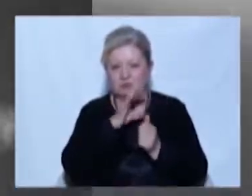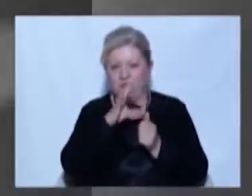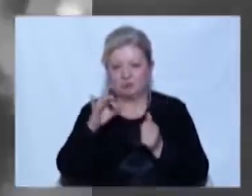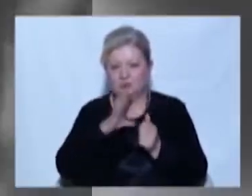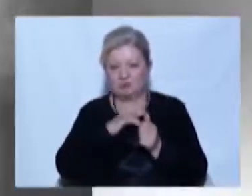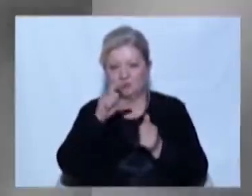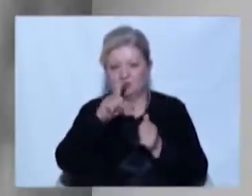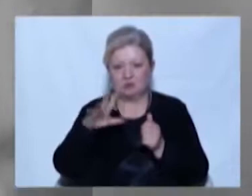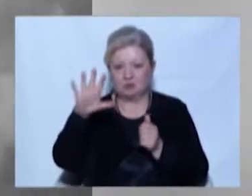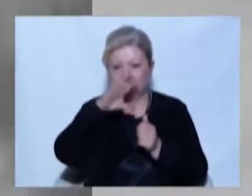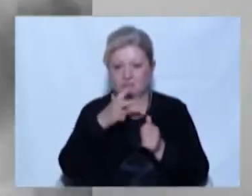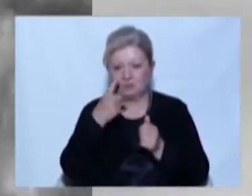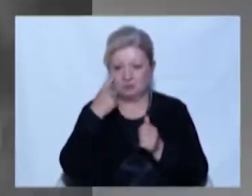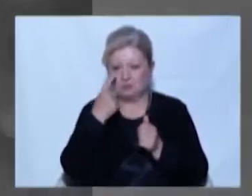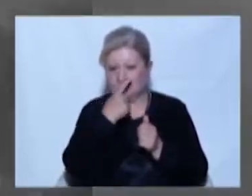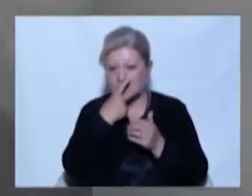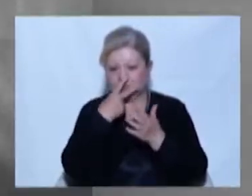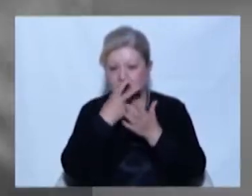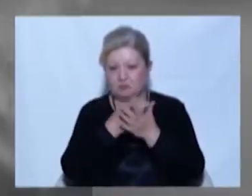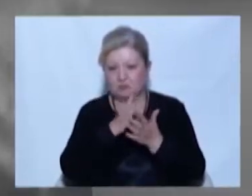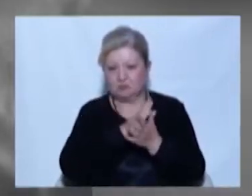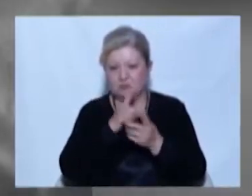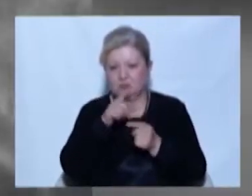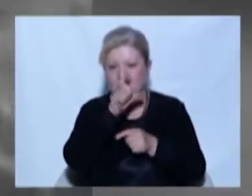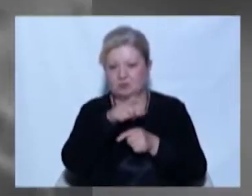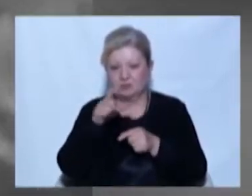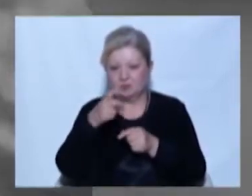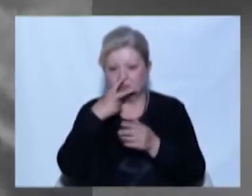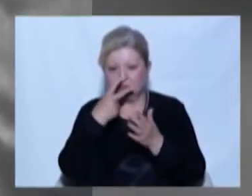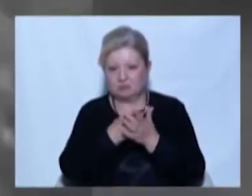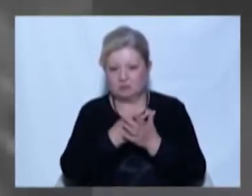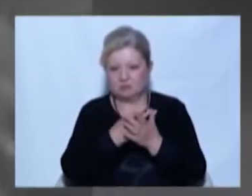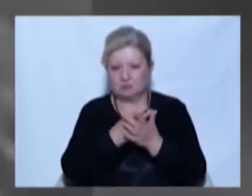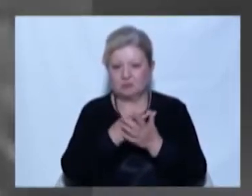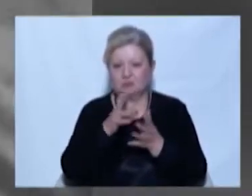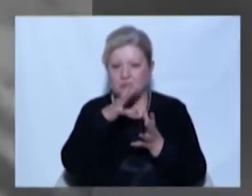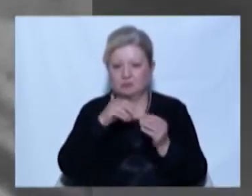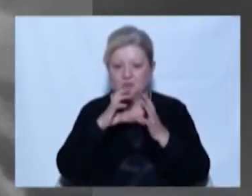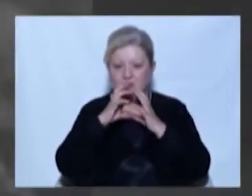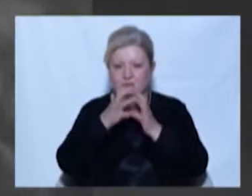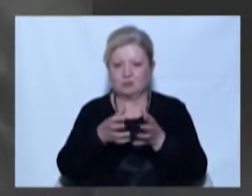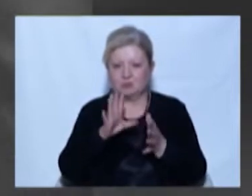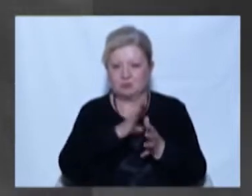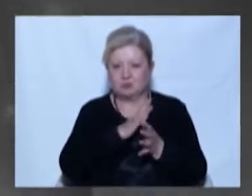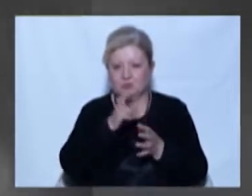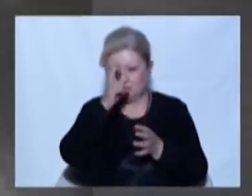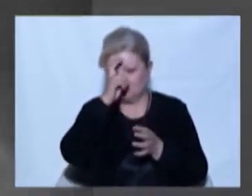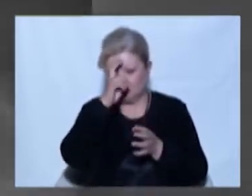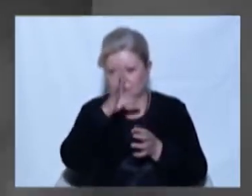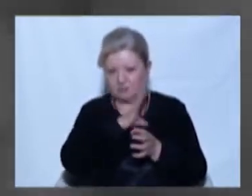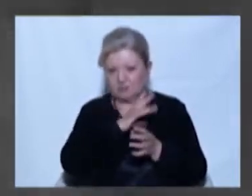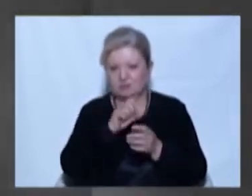ევროპის სახელმწიფოების თვალში და უფრო სწორად ევროპაში მცხოვრები ხალხების თვალში და მთელი მსოფლიოსთვისაც იყო ქვეყანა,